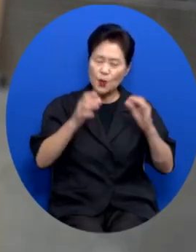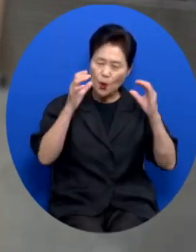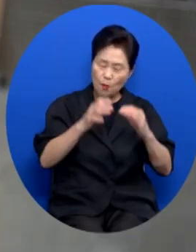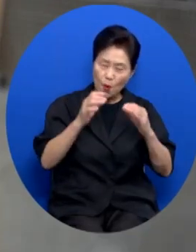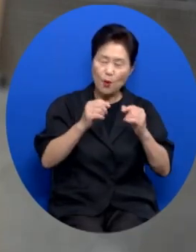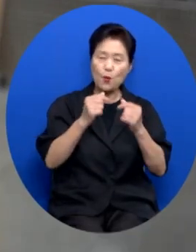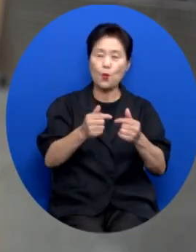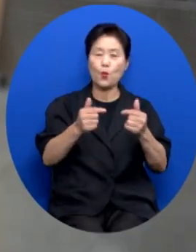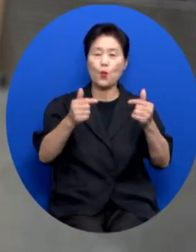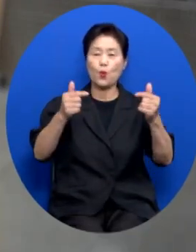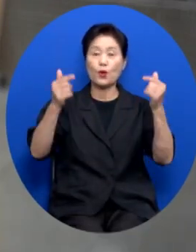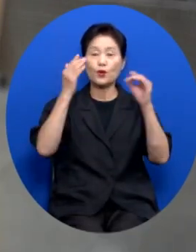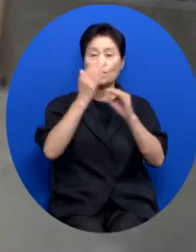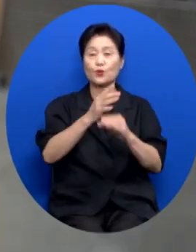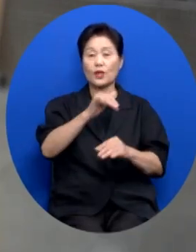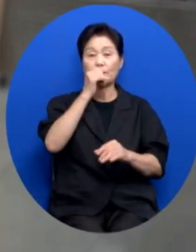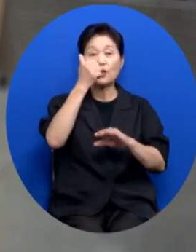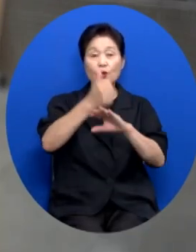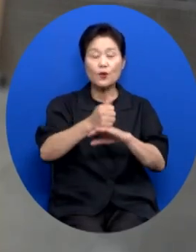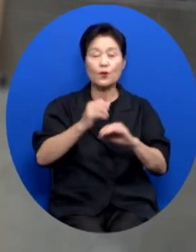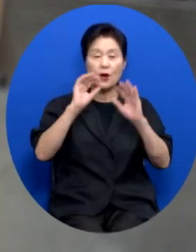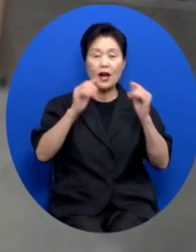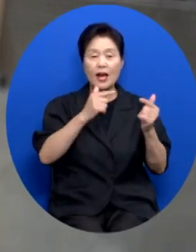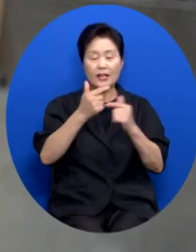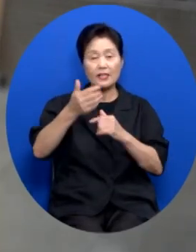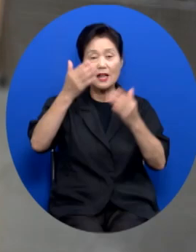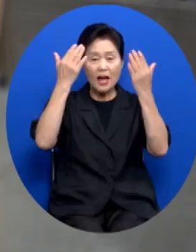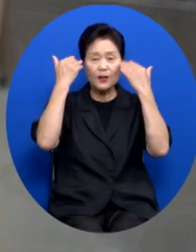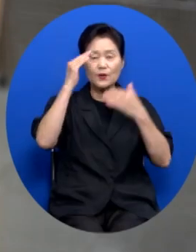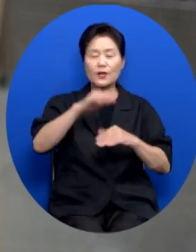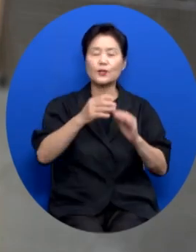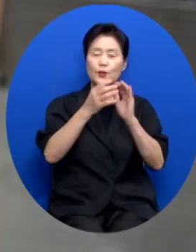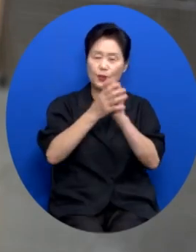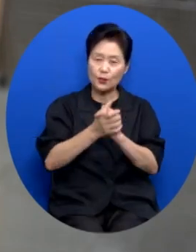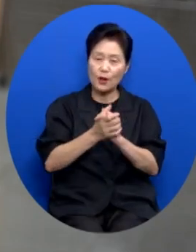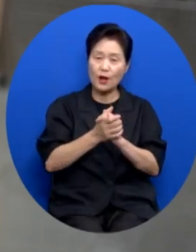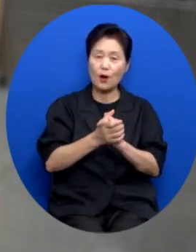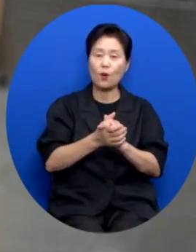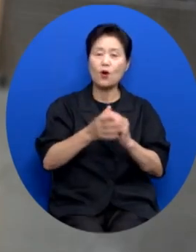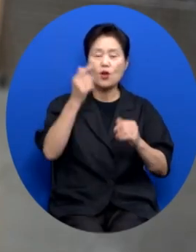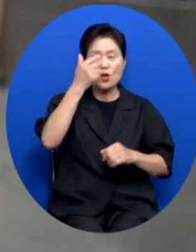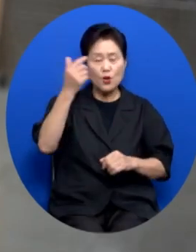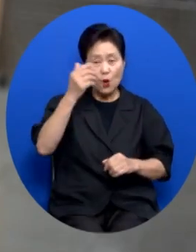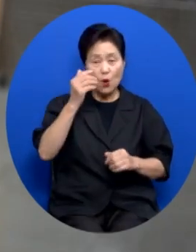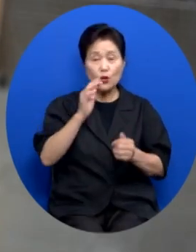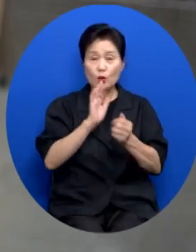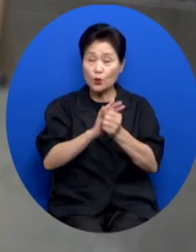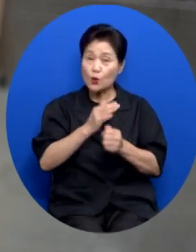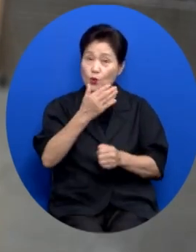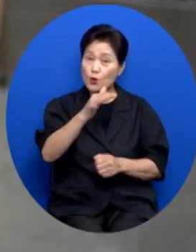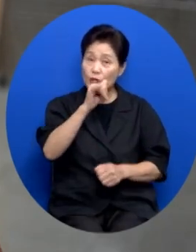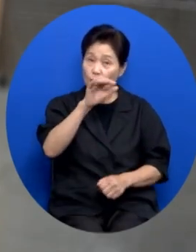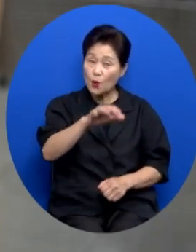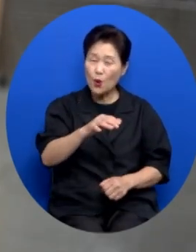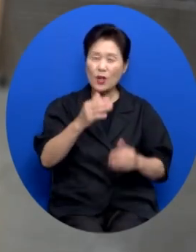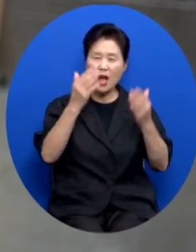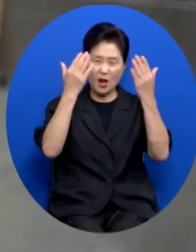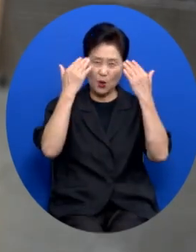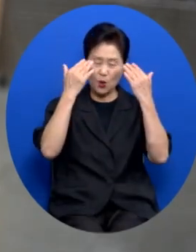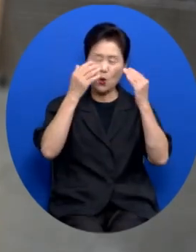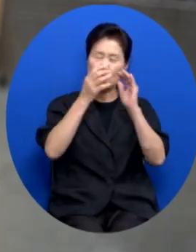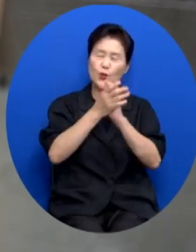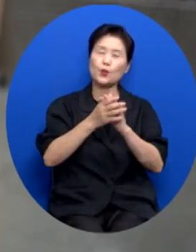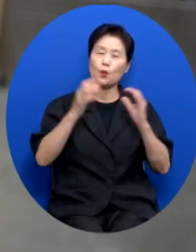아이들이 학교에서 기도해도 그 아이들의 영혼을 케어하고 끝까지 섬길 곳은 지역교회거든요. 그래서 저희는 어떻게든 이 학교 기도